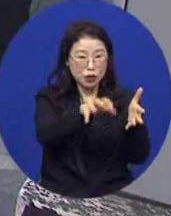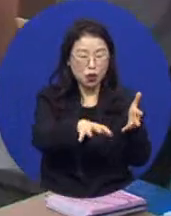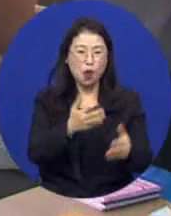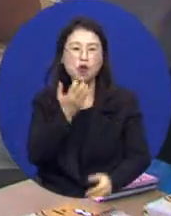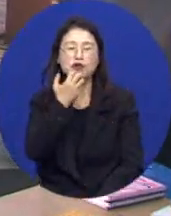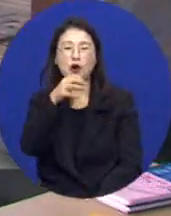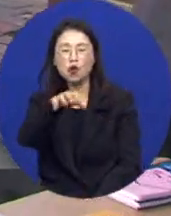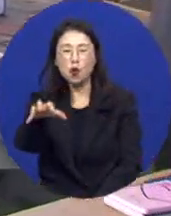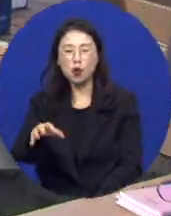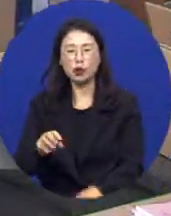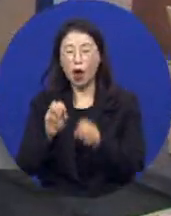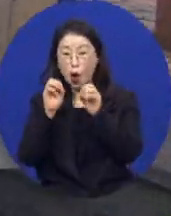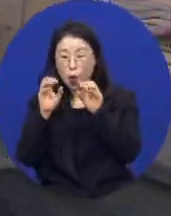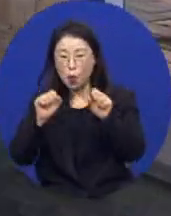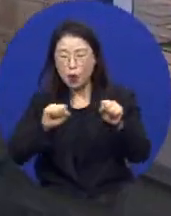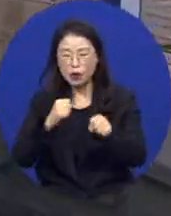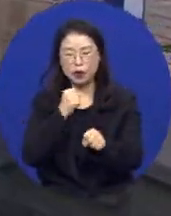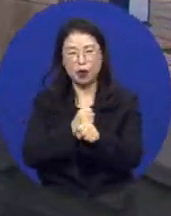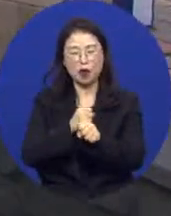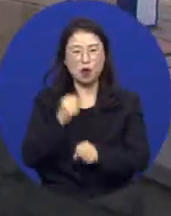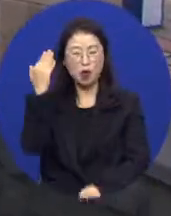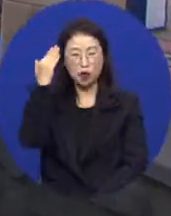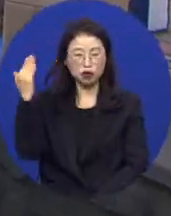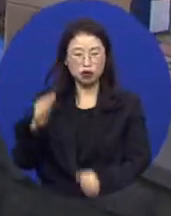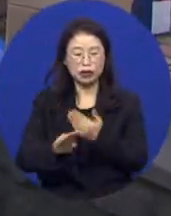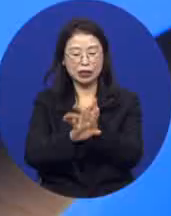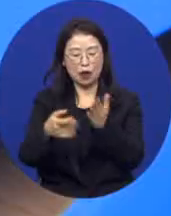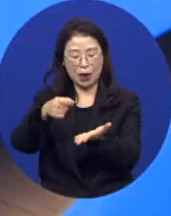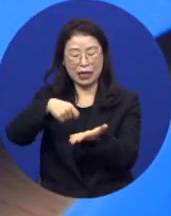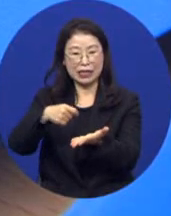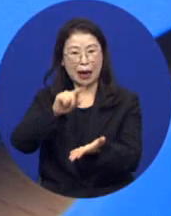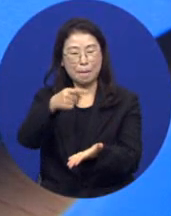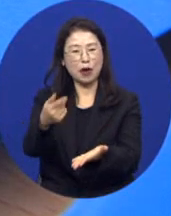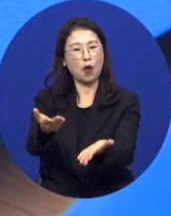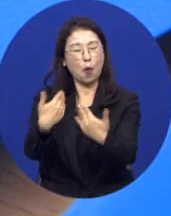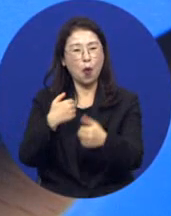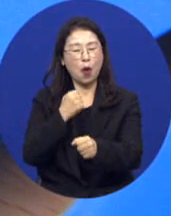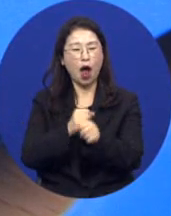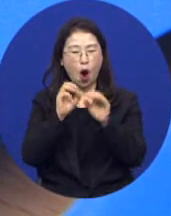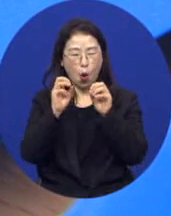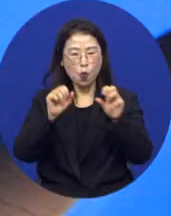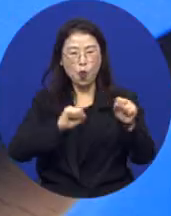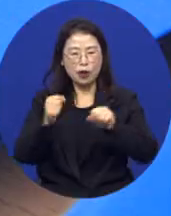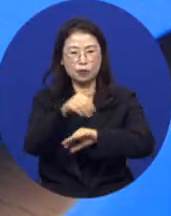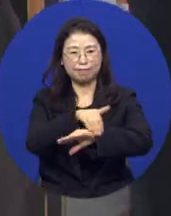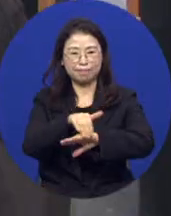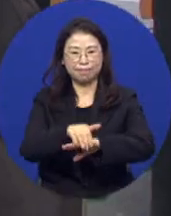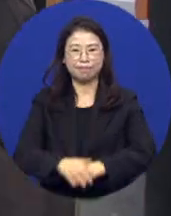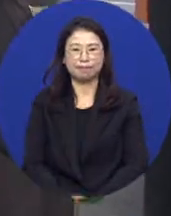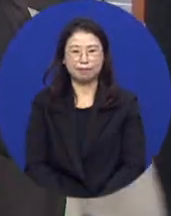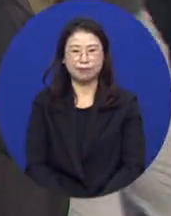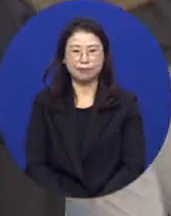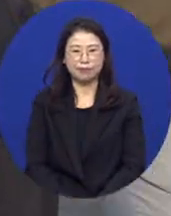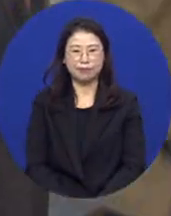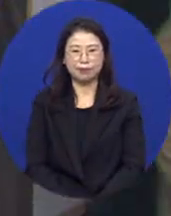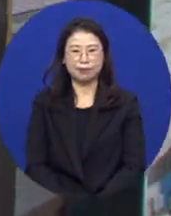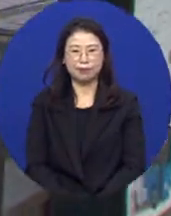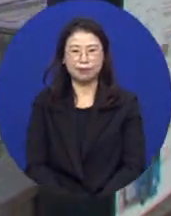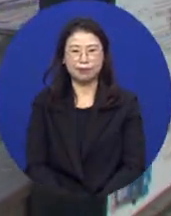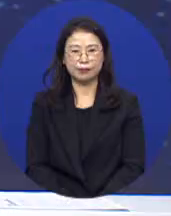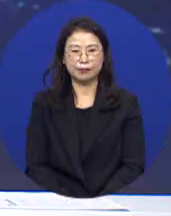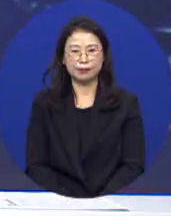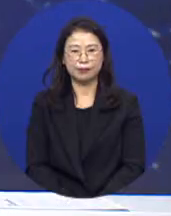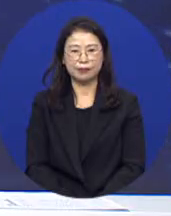서울 등지에서 캠페인을 열고 국내외 기자 100여 명을 초청해 홍보 활동도 펼칠 계획입니다.